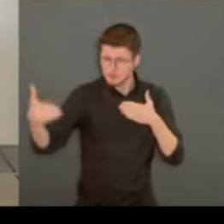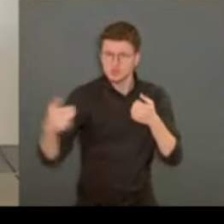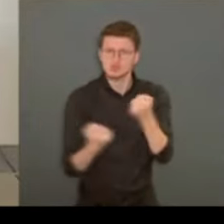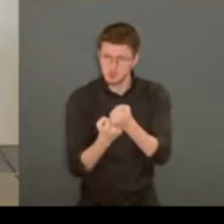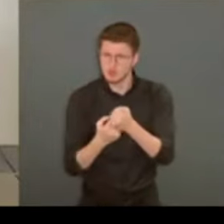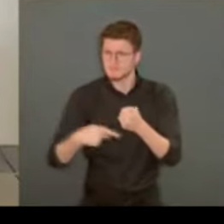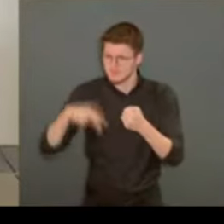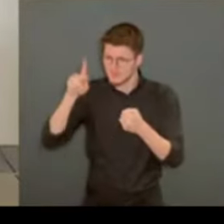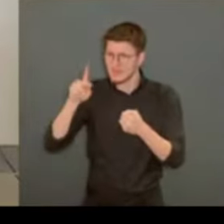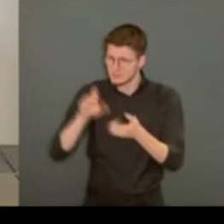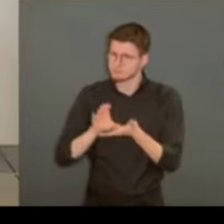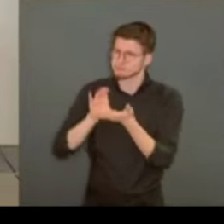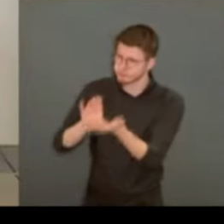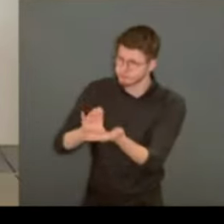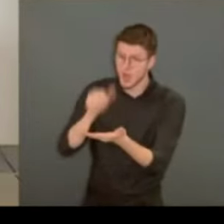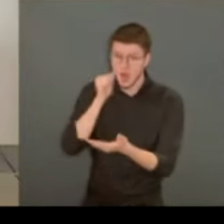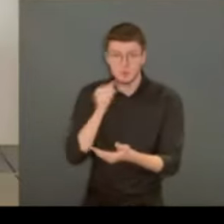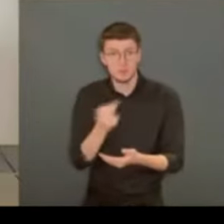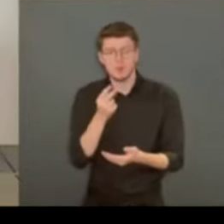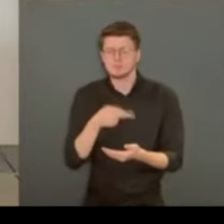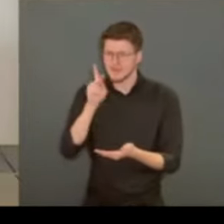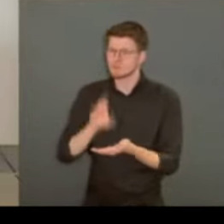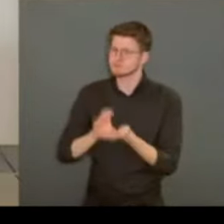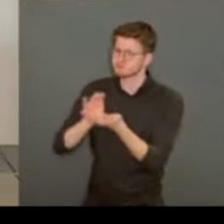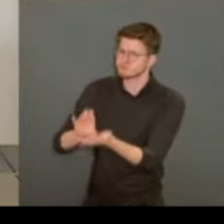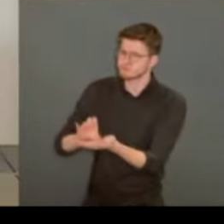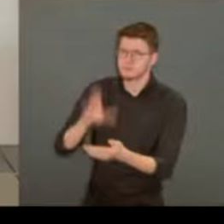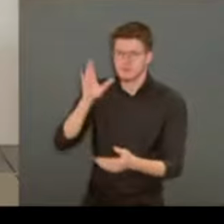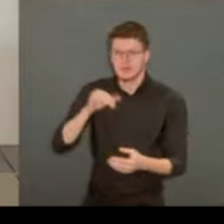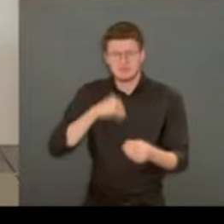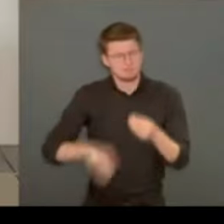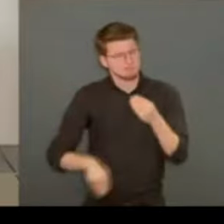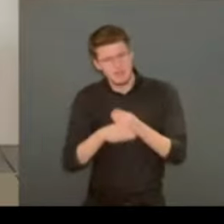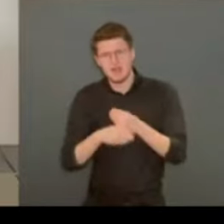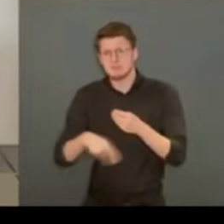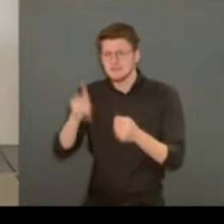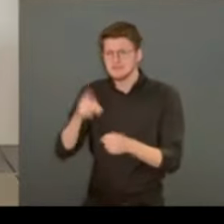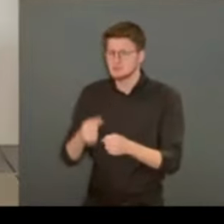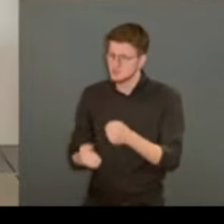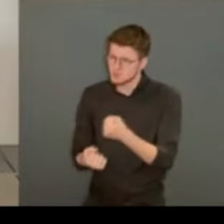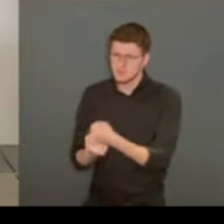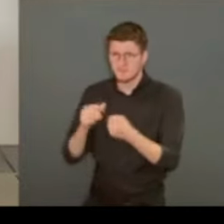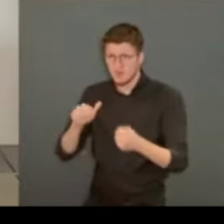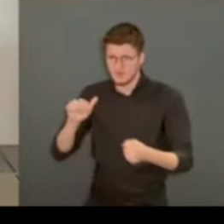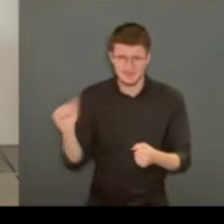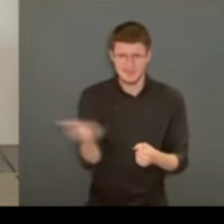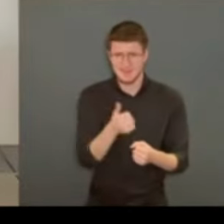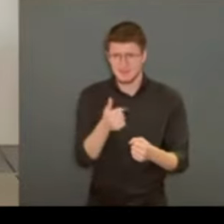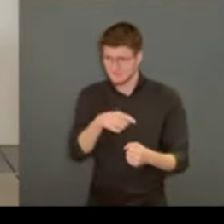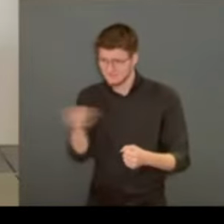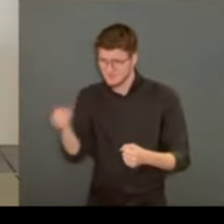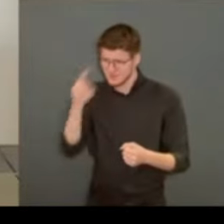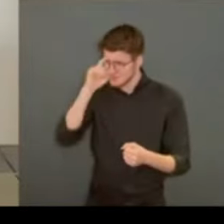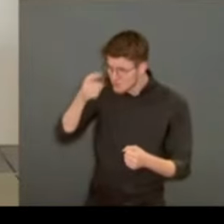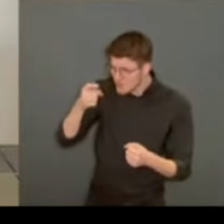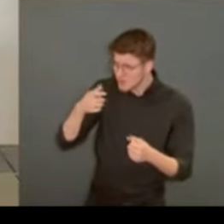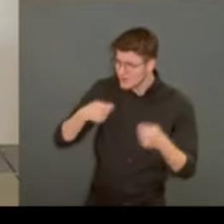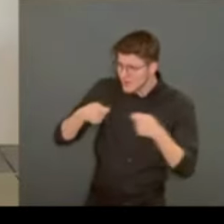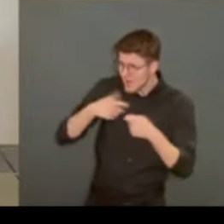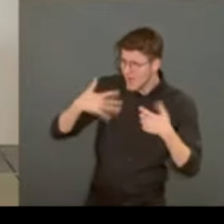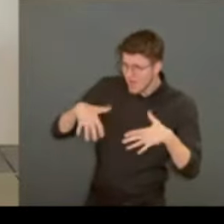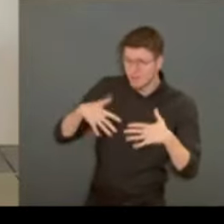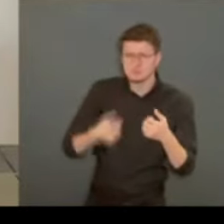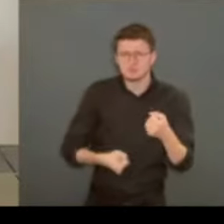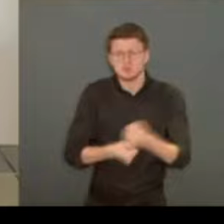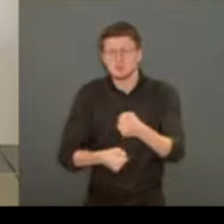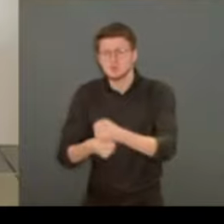waar nodig. Er zal extra steun komen zodat we iedereen kunnen helpen om deze moeilijke periode te overbruggen. We gaan niemand